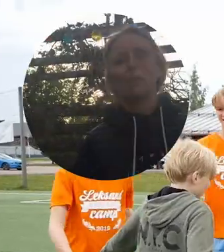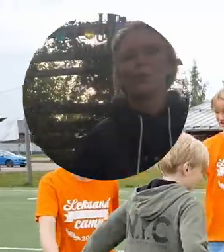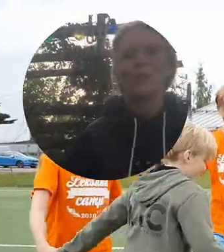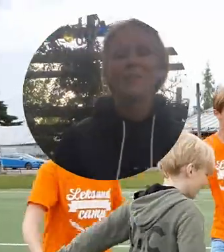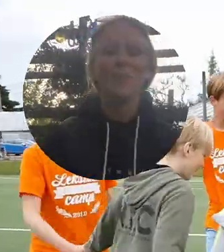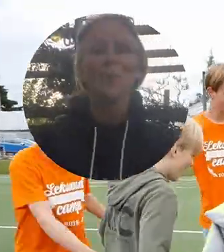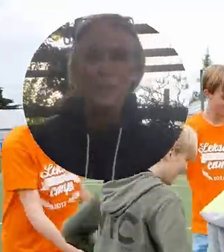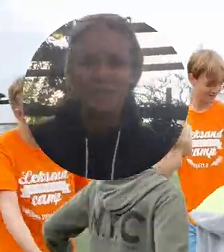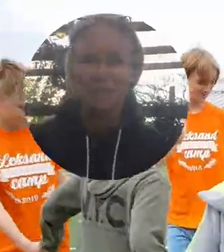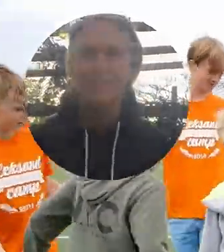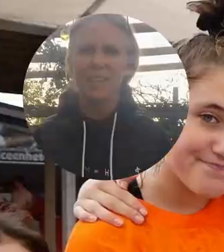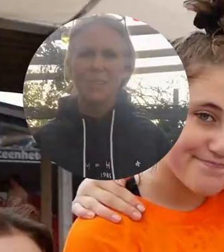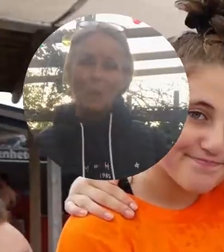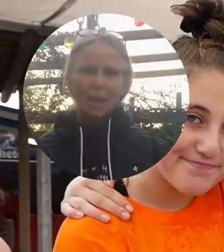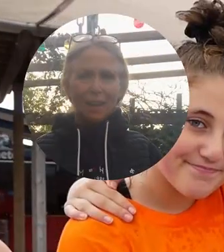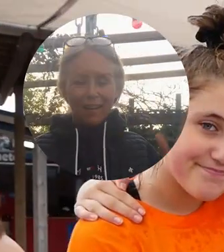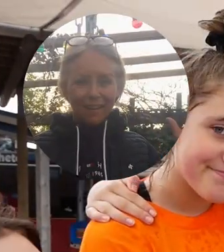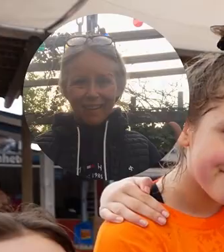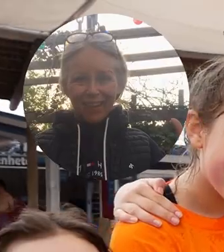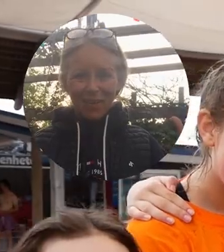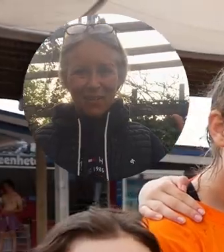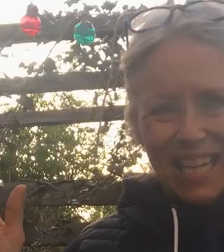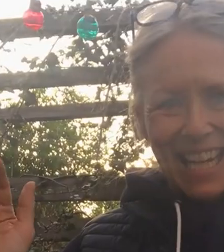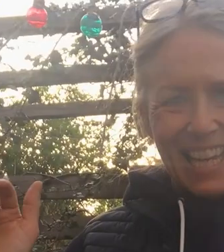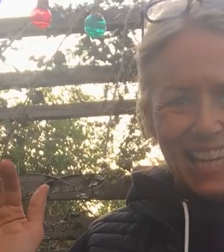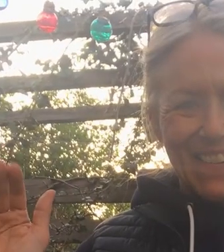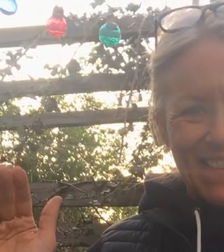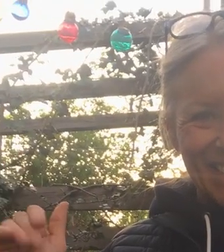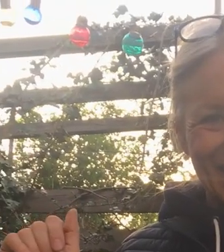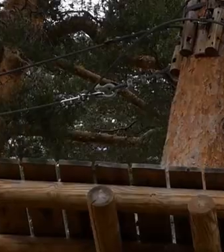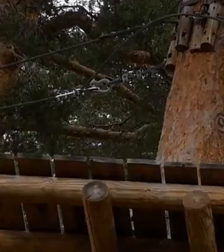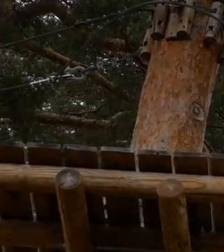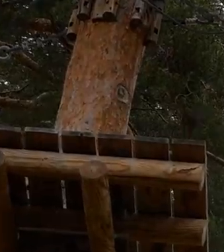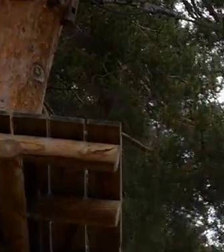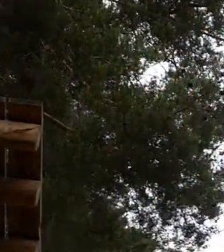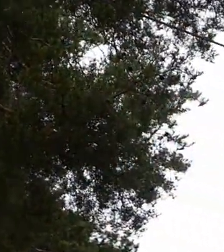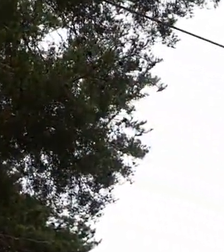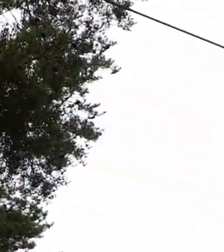Sports Camp 2021. Jag hoppas att vi ses då. Ha det bra så länge. Hejdå!